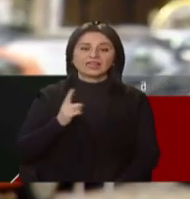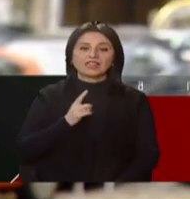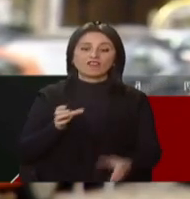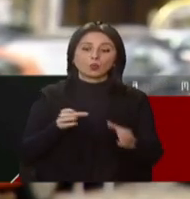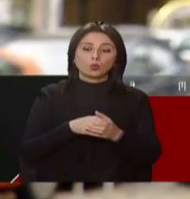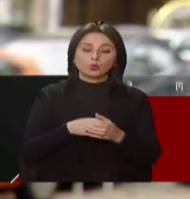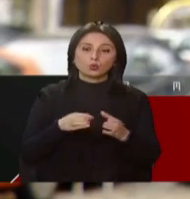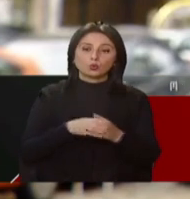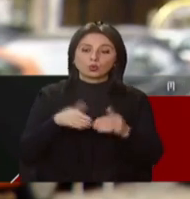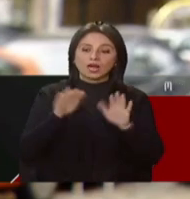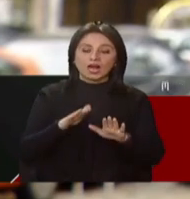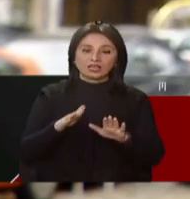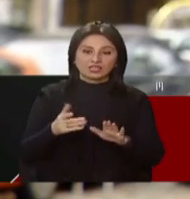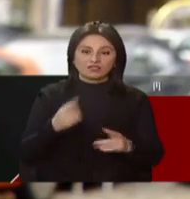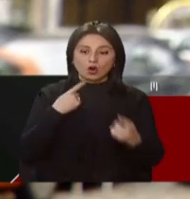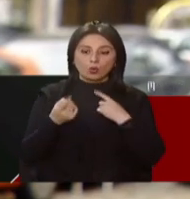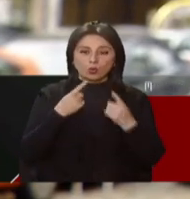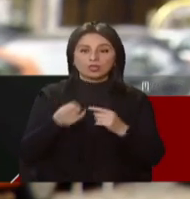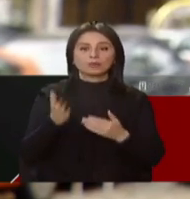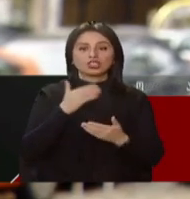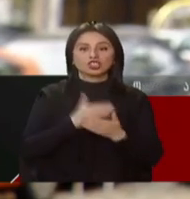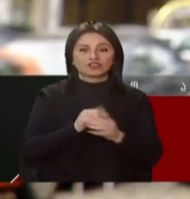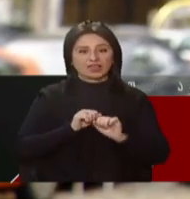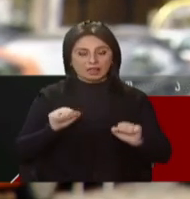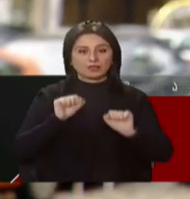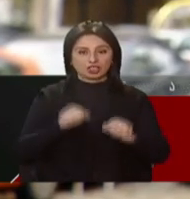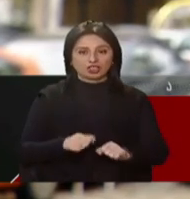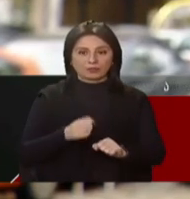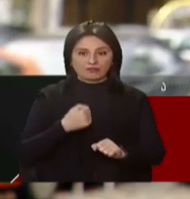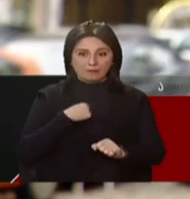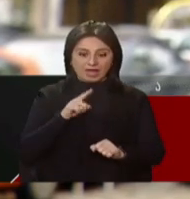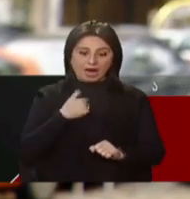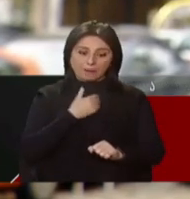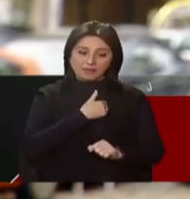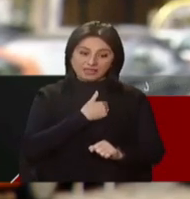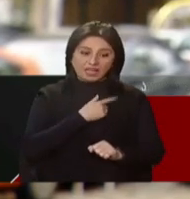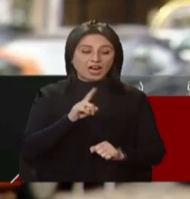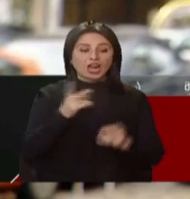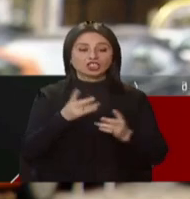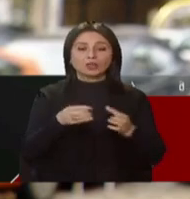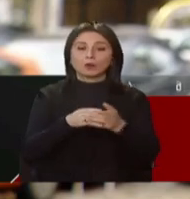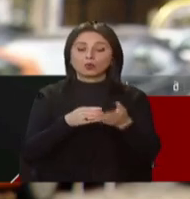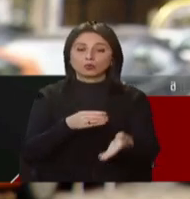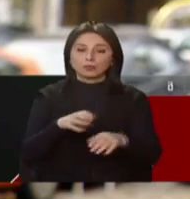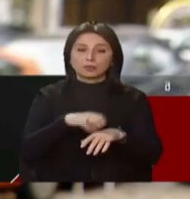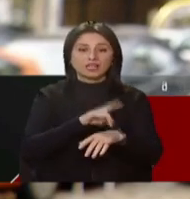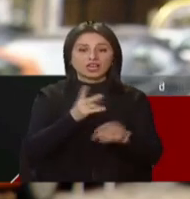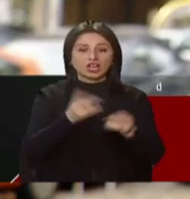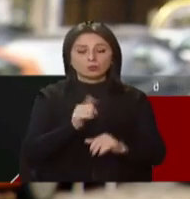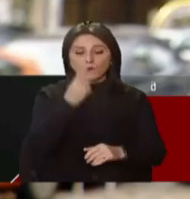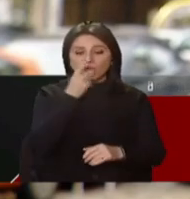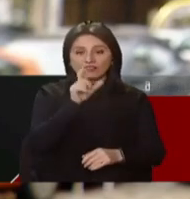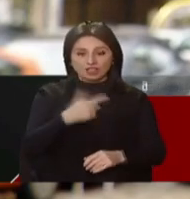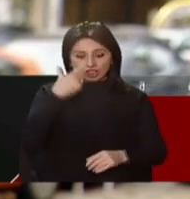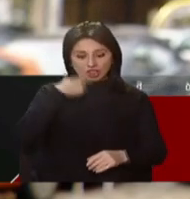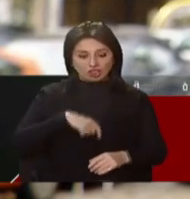gunds, davelodebi gundis gadaqvetilebas konsultatsiebs da amis shemdeg upro tamamat shemezleba. Ertia me raminda da meoria ratchirdeba gunds, ratchirdeba partiyas da rogor khedaven